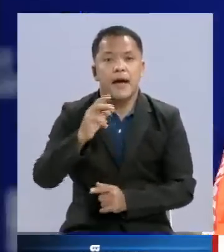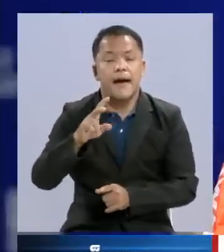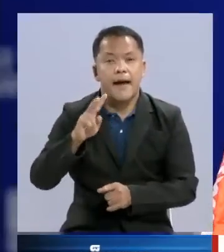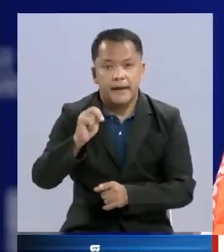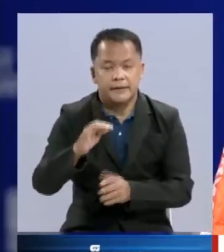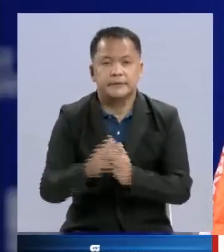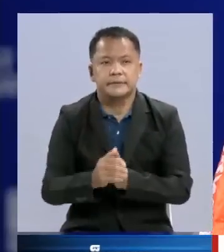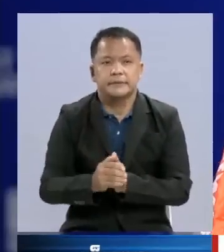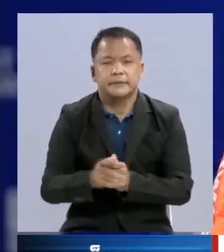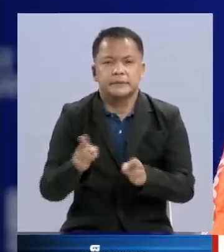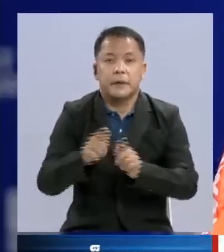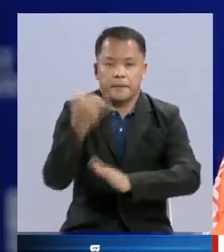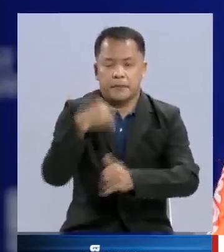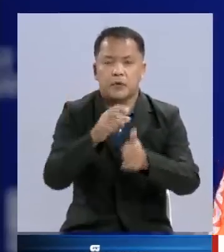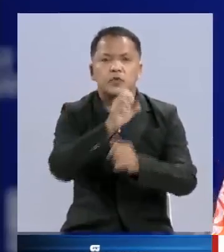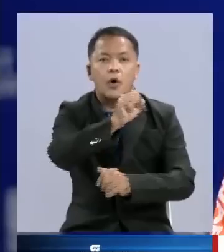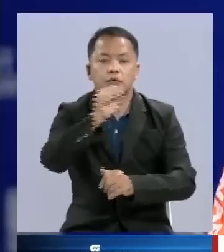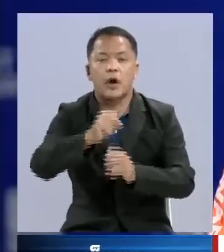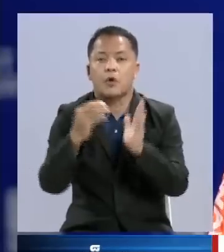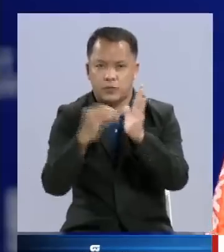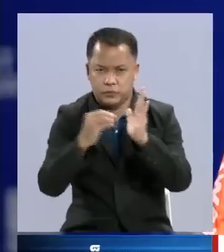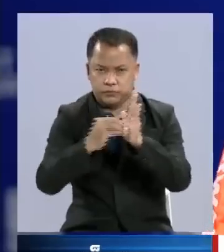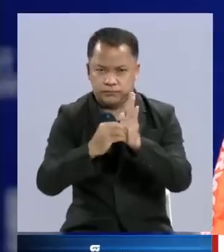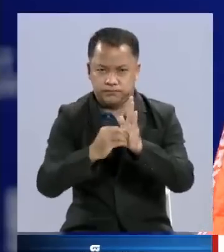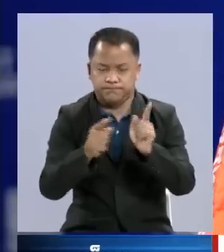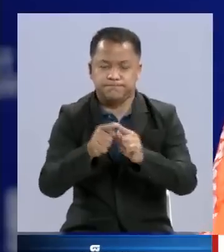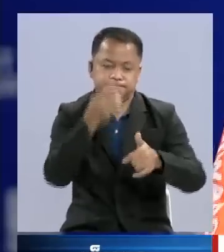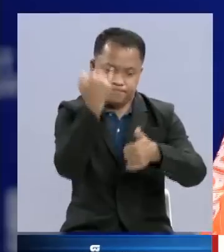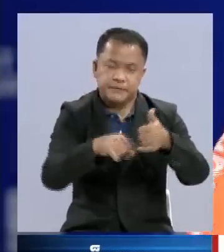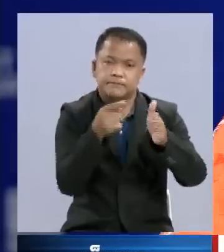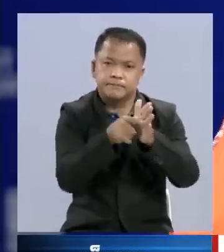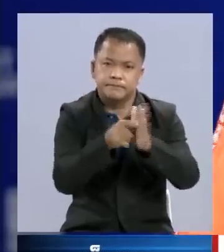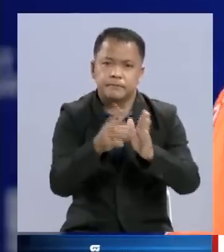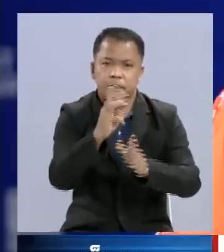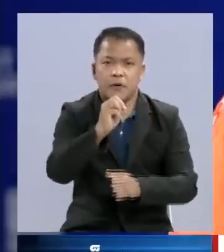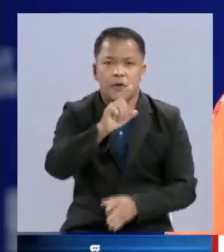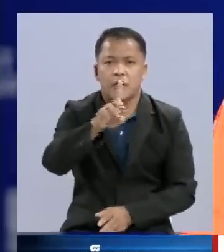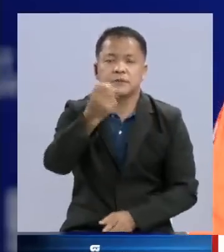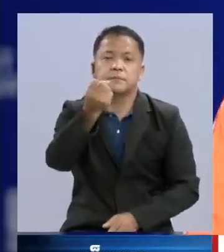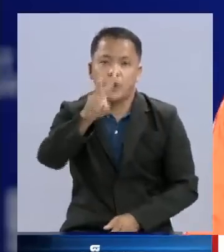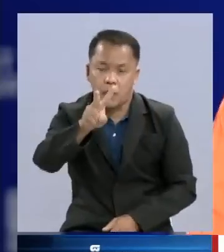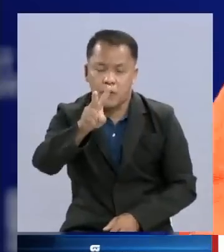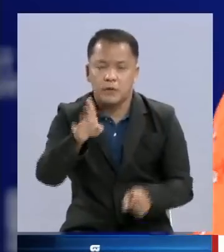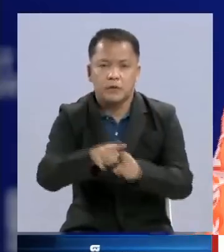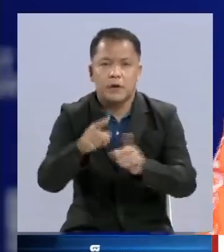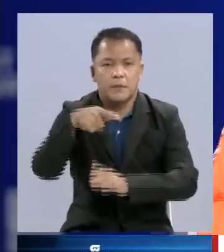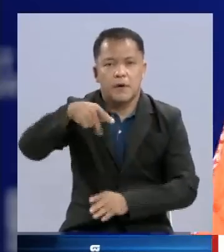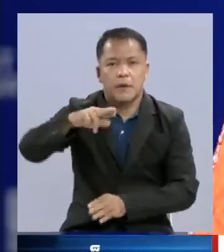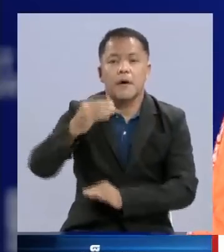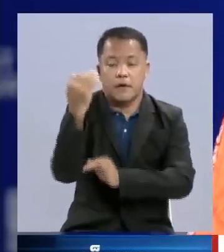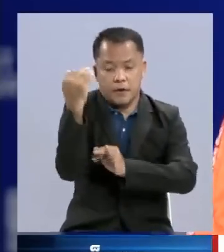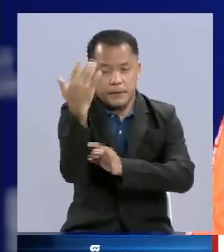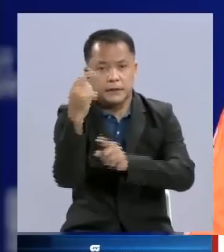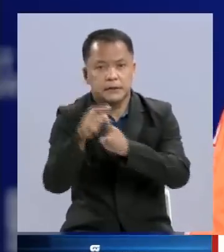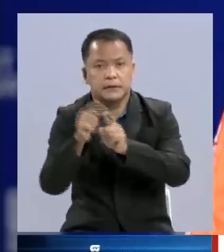ซ์รัชนกศรีนอกคนนี้เป็นว่าที่ส.ส.กทม.ถูกแจ้งความมาตรา112และพ.ร.บ.คอมพิวเต